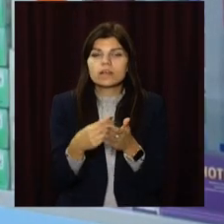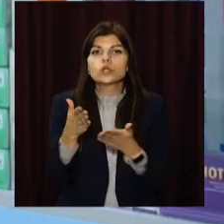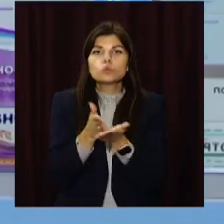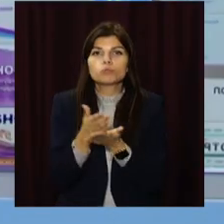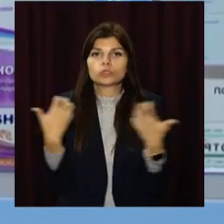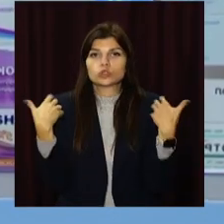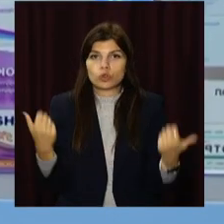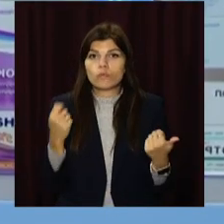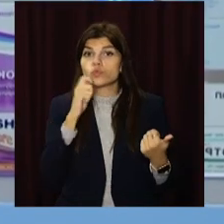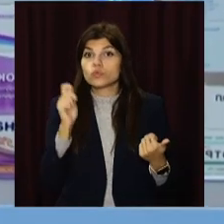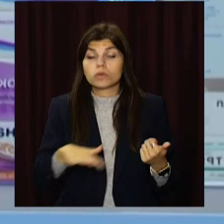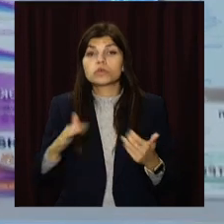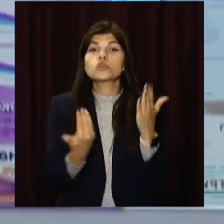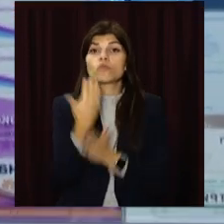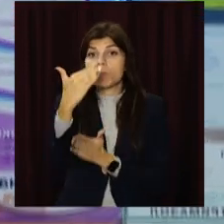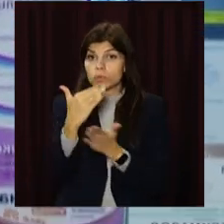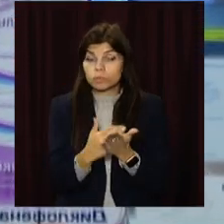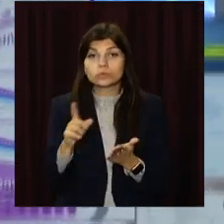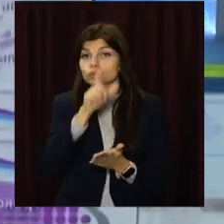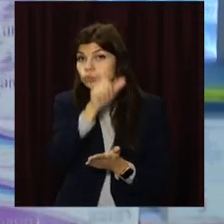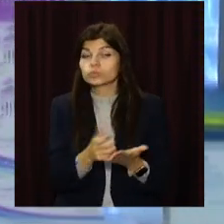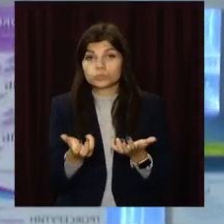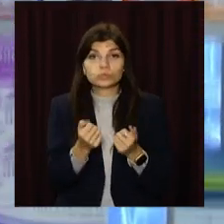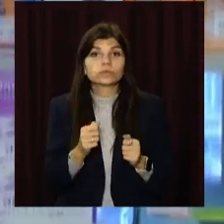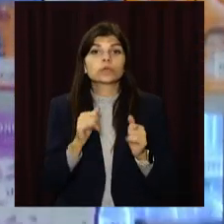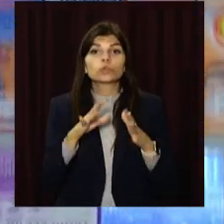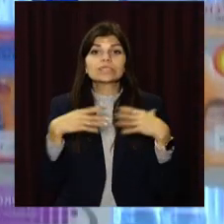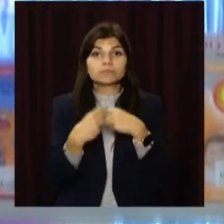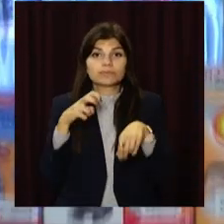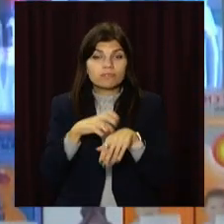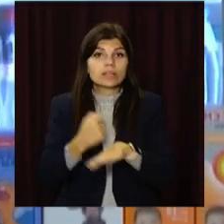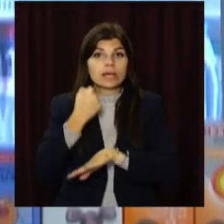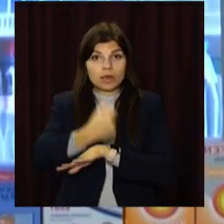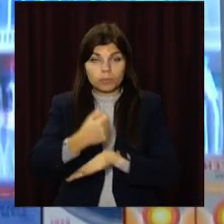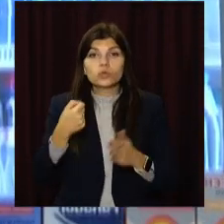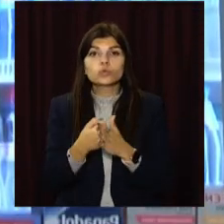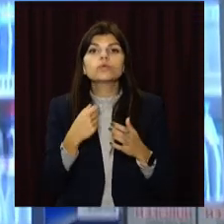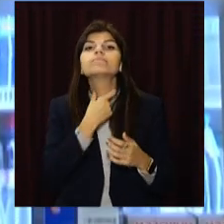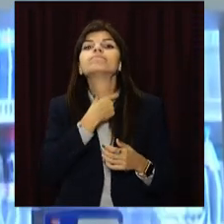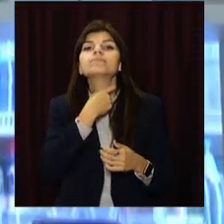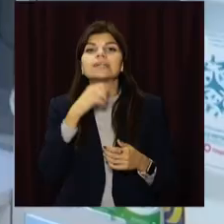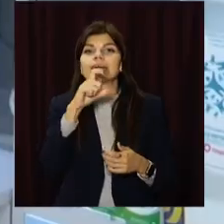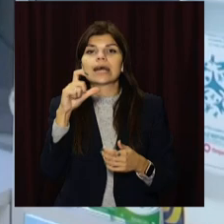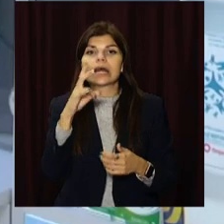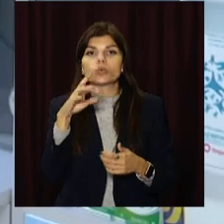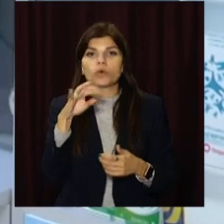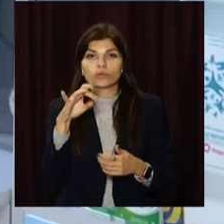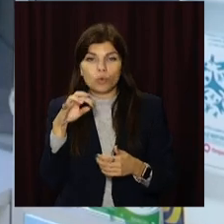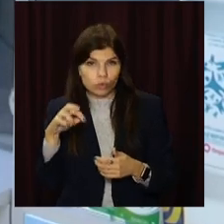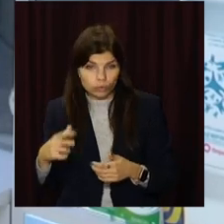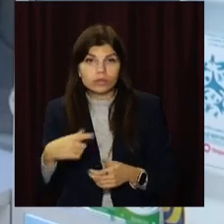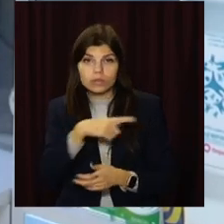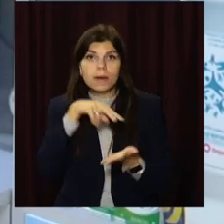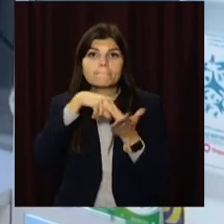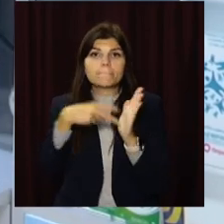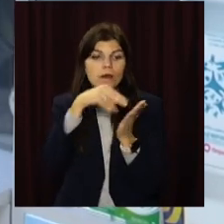здоров'я України. За новою програмою пацієнт отримуватиме в сімейного лікаря направлення до ендокринолога. Той складе індивідуальний план